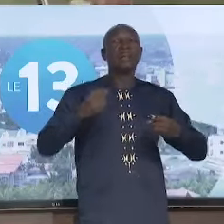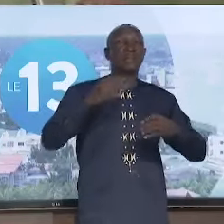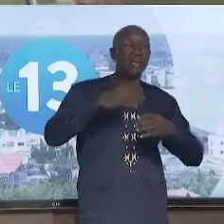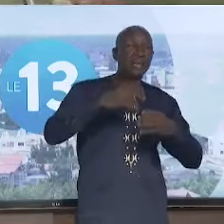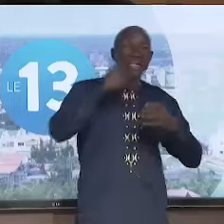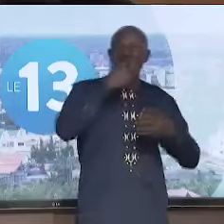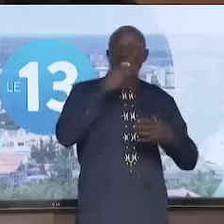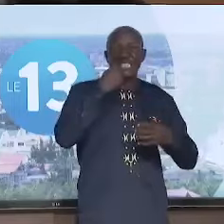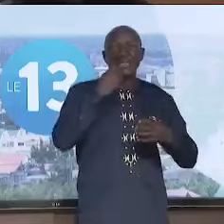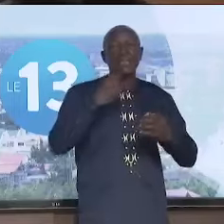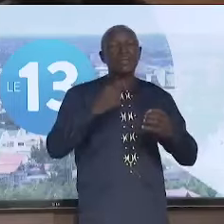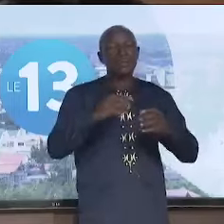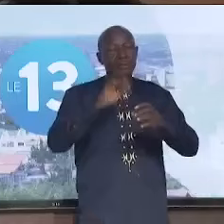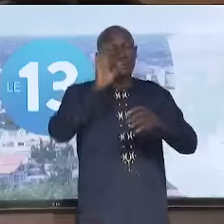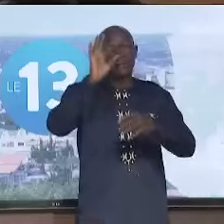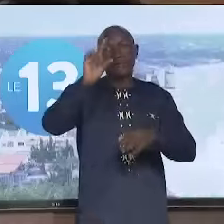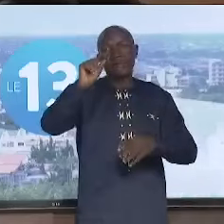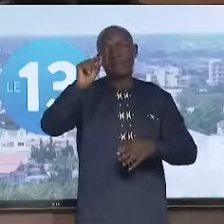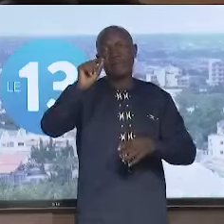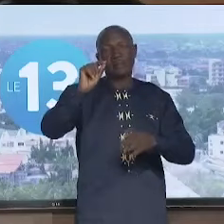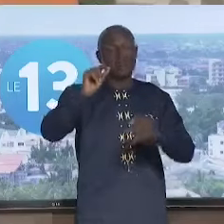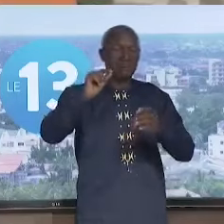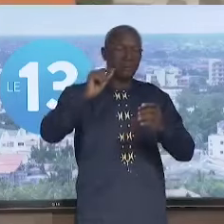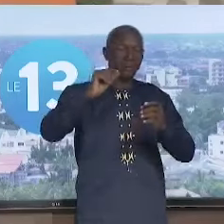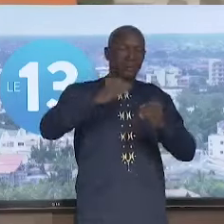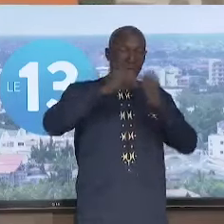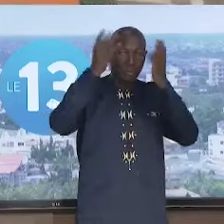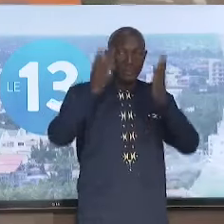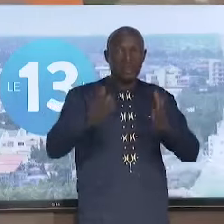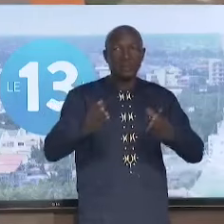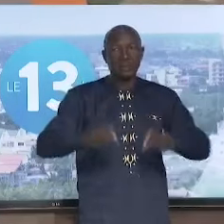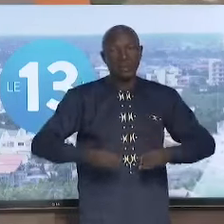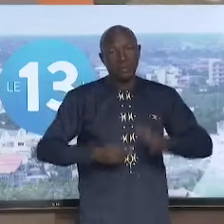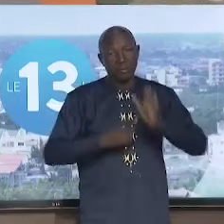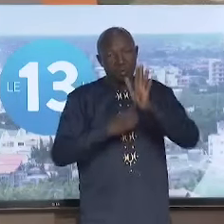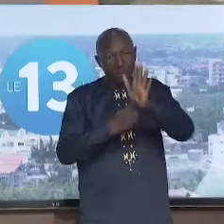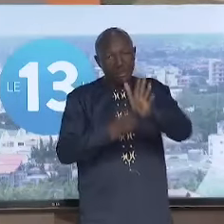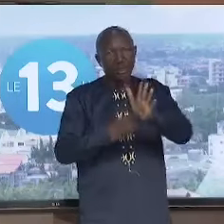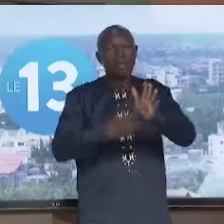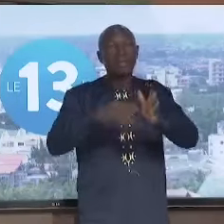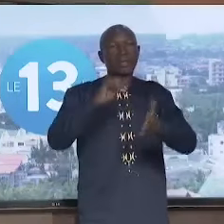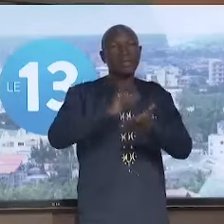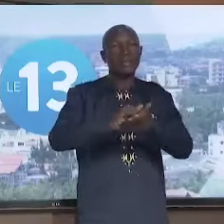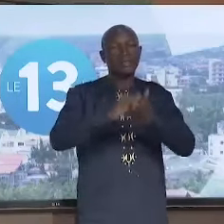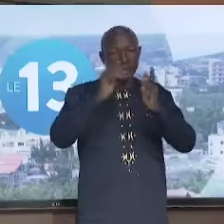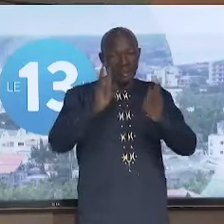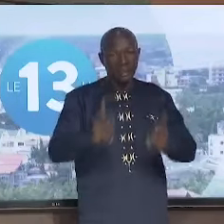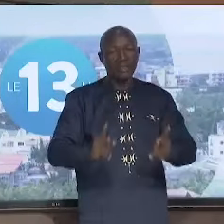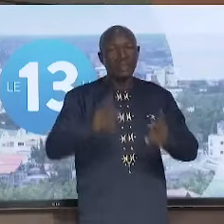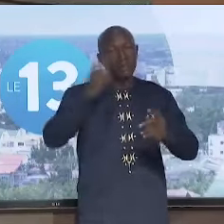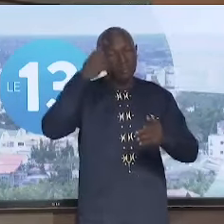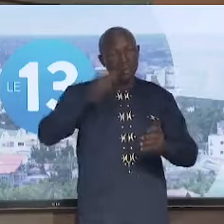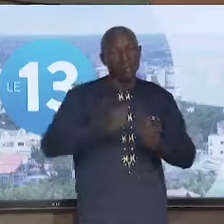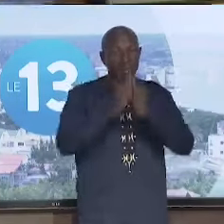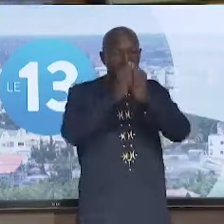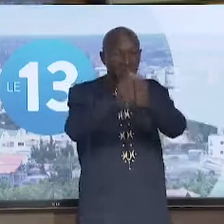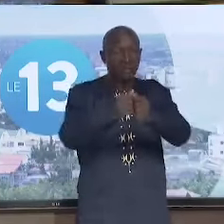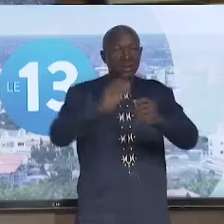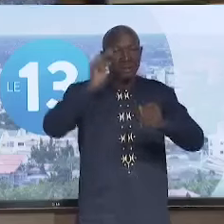vingtaine de journalistes. Objectif, outiller ces professionnels de la communication pour qu'ils accompagnent le ministère de la